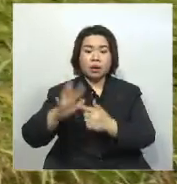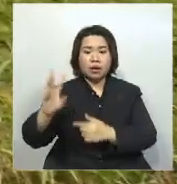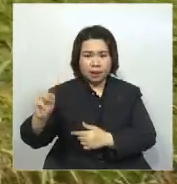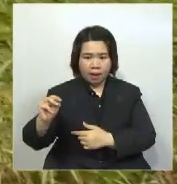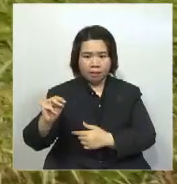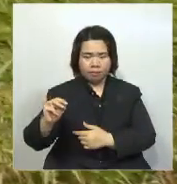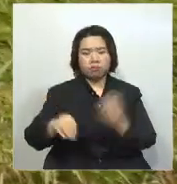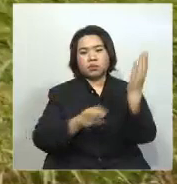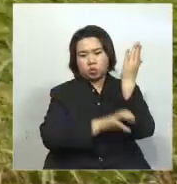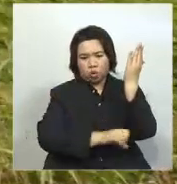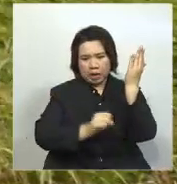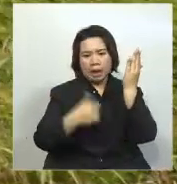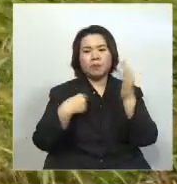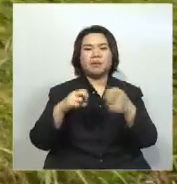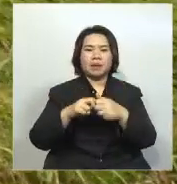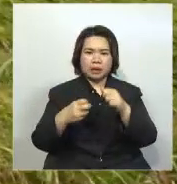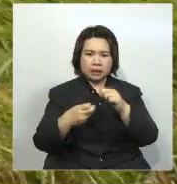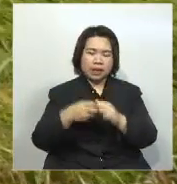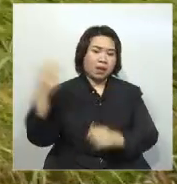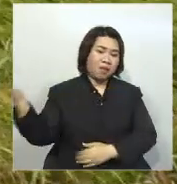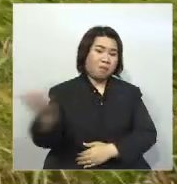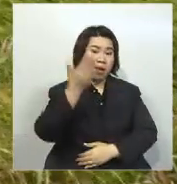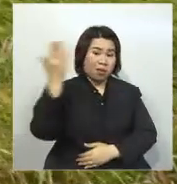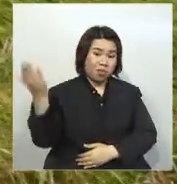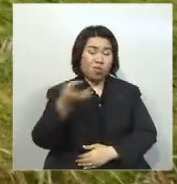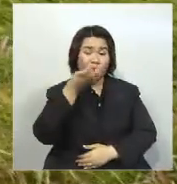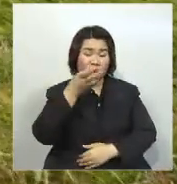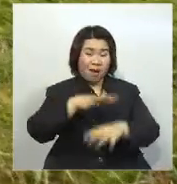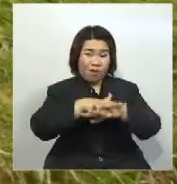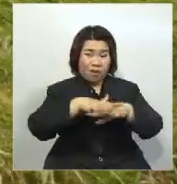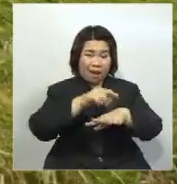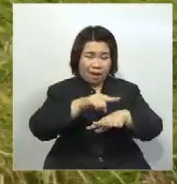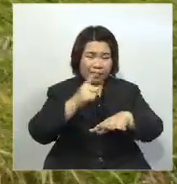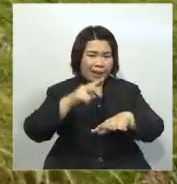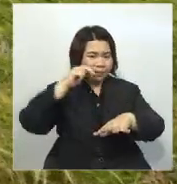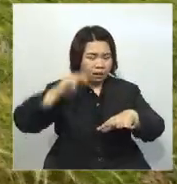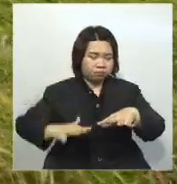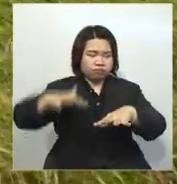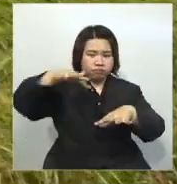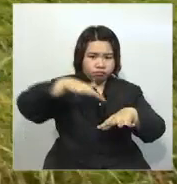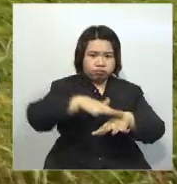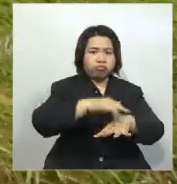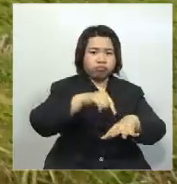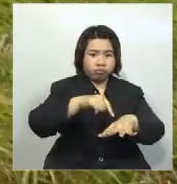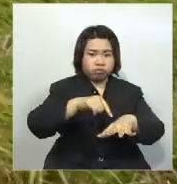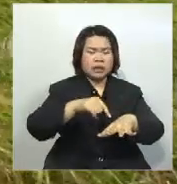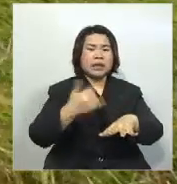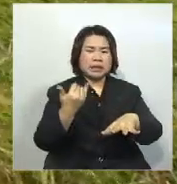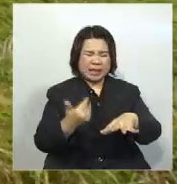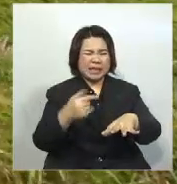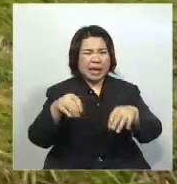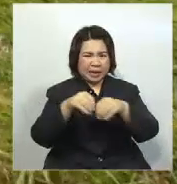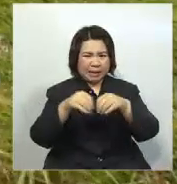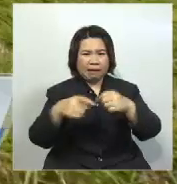ะซึ่งพี่น้องชาวนาค่ะได้รับผลกระทบจากพายุโซนร้อนป่าบึกนะคะจนน้ําเข้าท่วมนาข้าวซึ่งนาส่วนนี้นะคะจะสามารถเก็